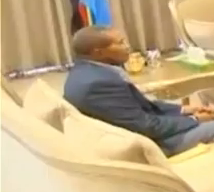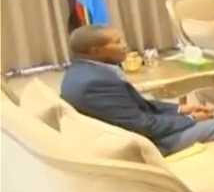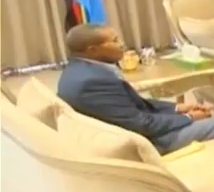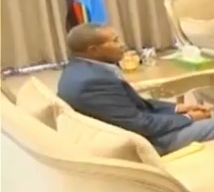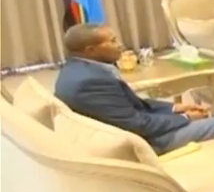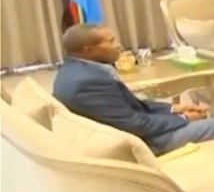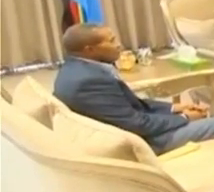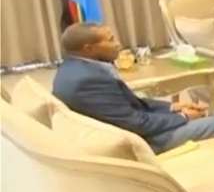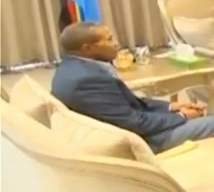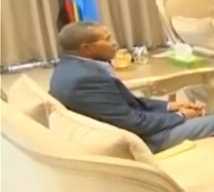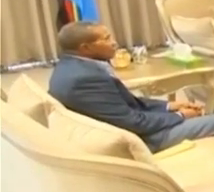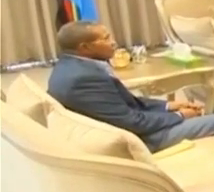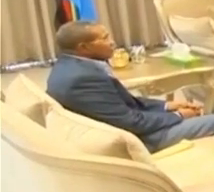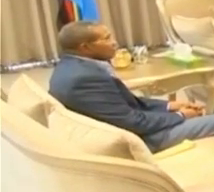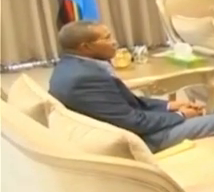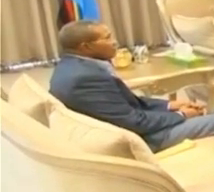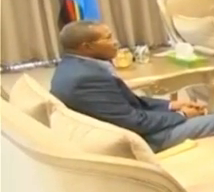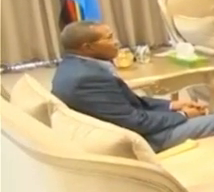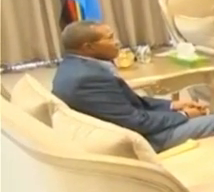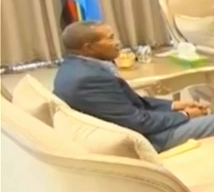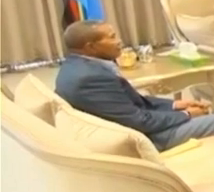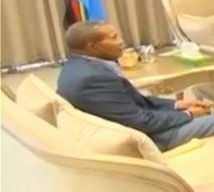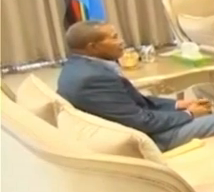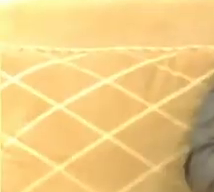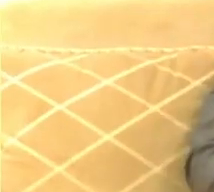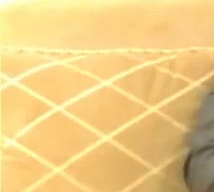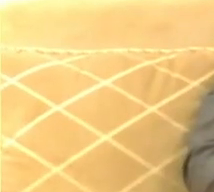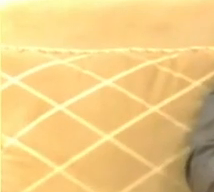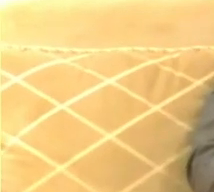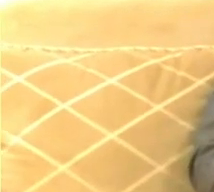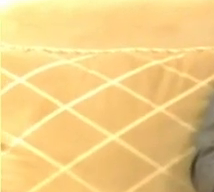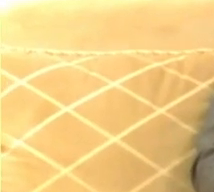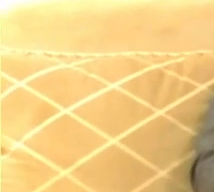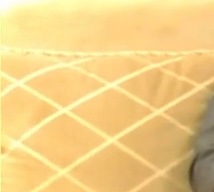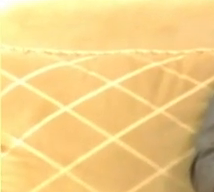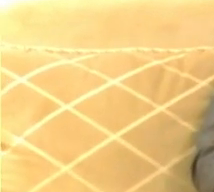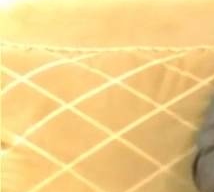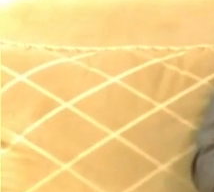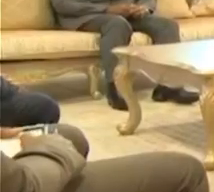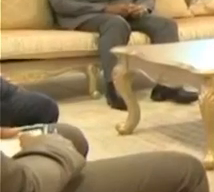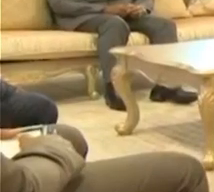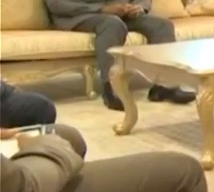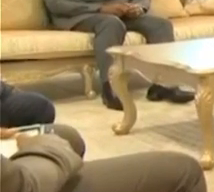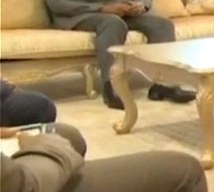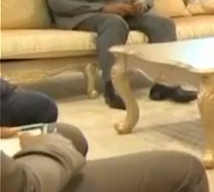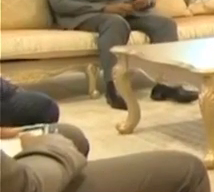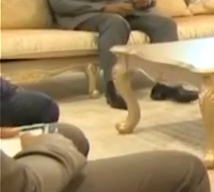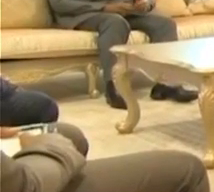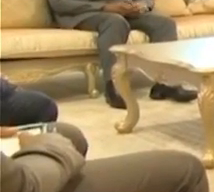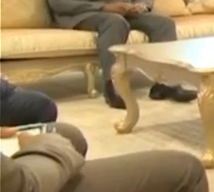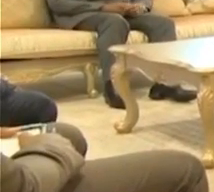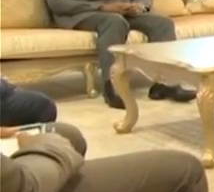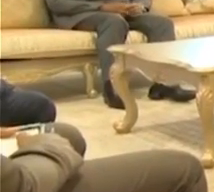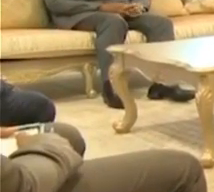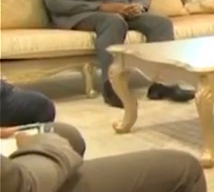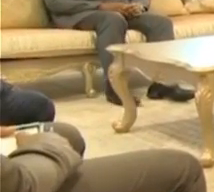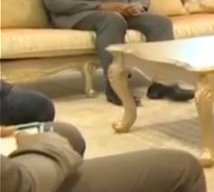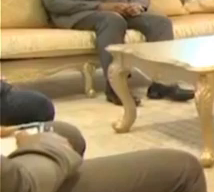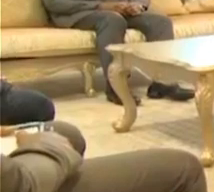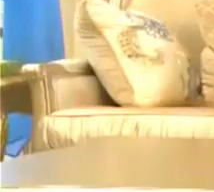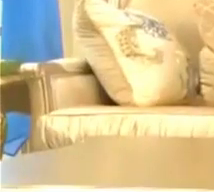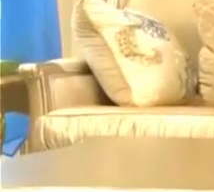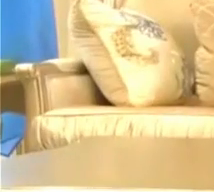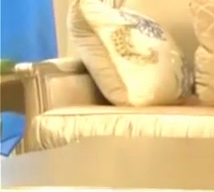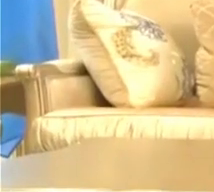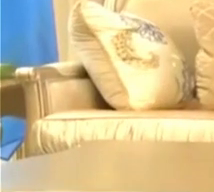l'Afrique australe SADC, vient être venu en RDC à l'invitation du président Félix Tshisekedi pour parler des questions de paix, de développement et de